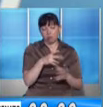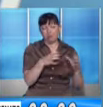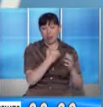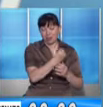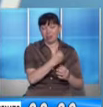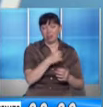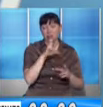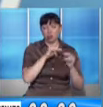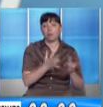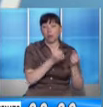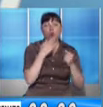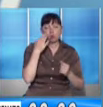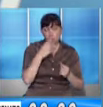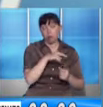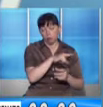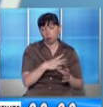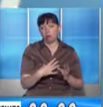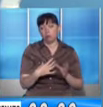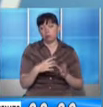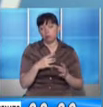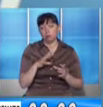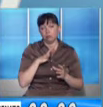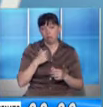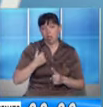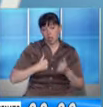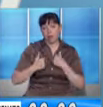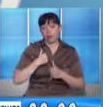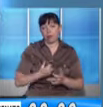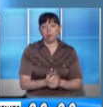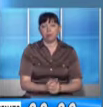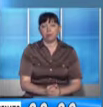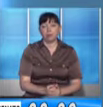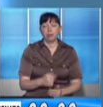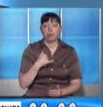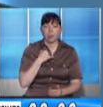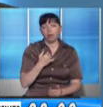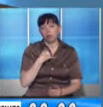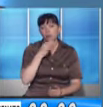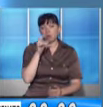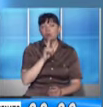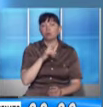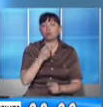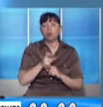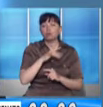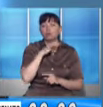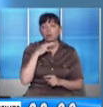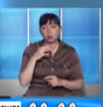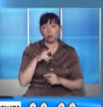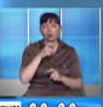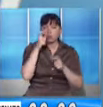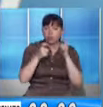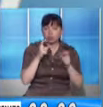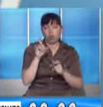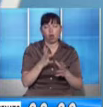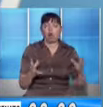vă amintesc că sunt mai multe entități politice angajate în această cursă electorală care militează pentru unirea cu